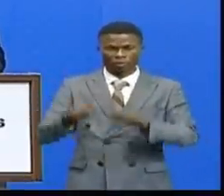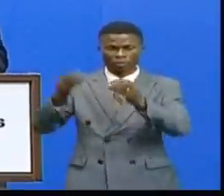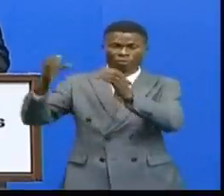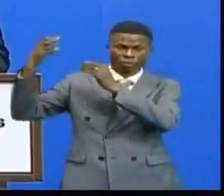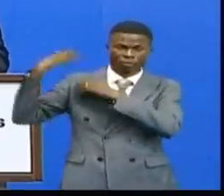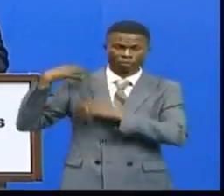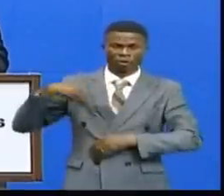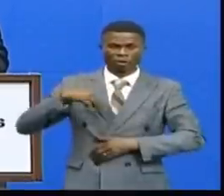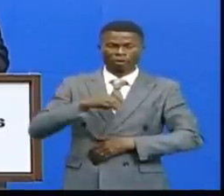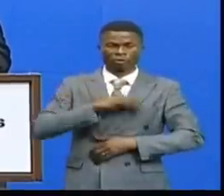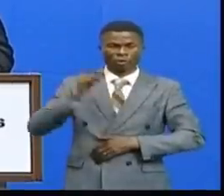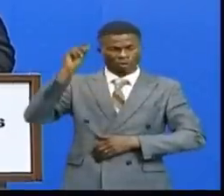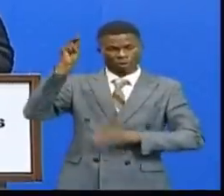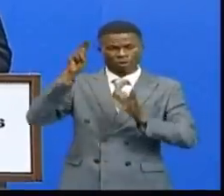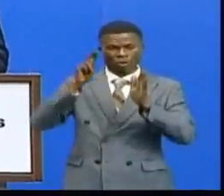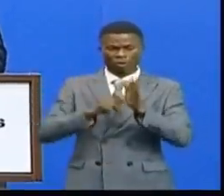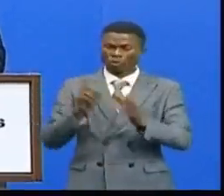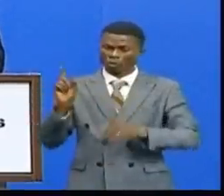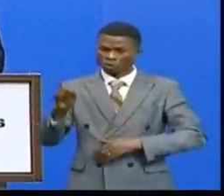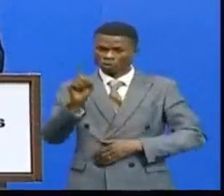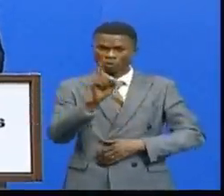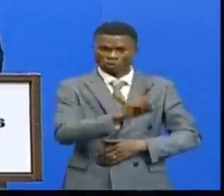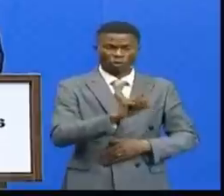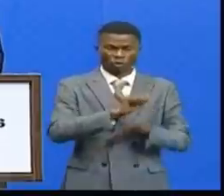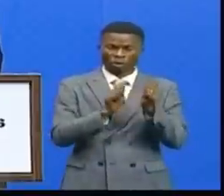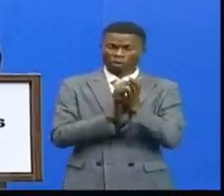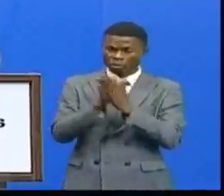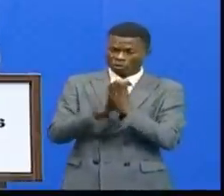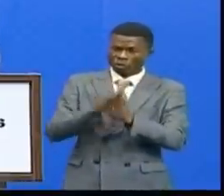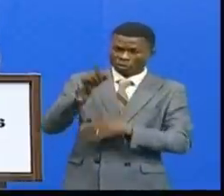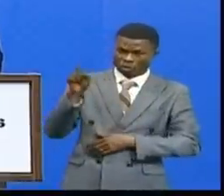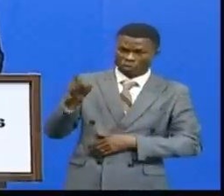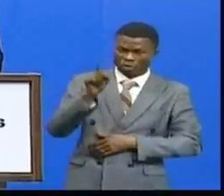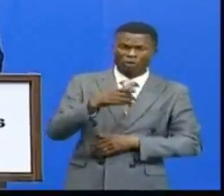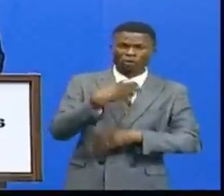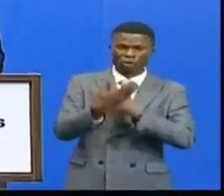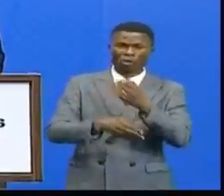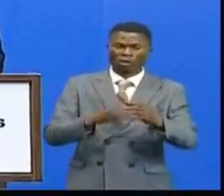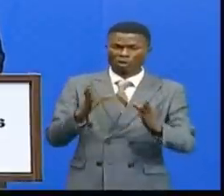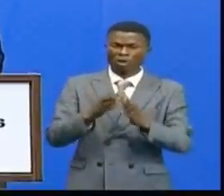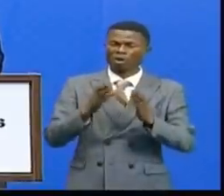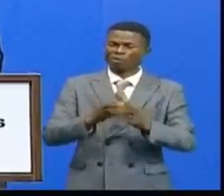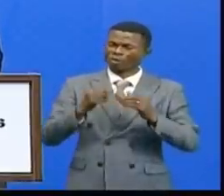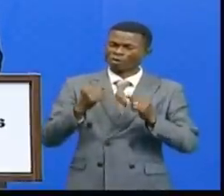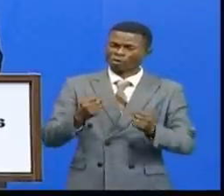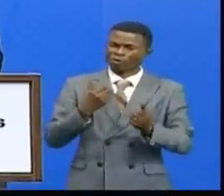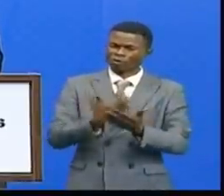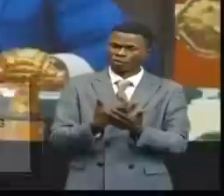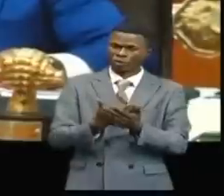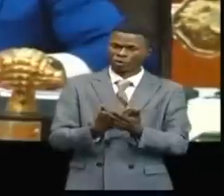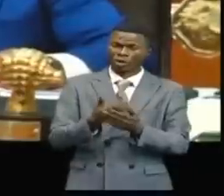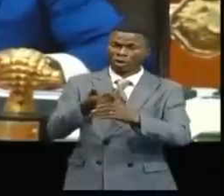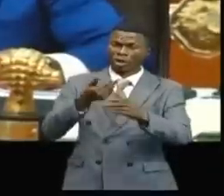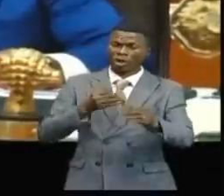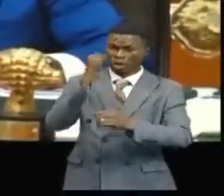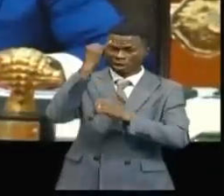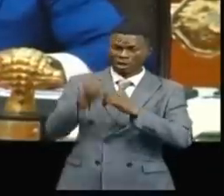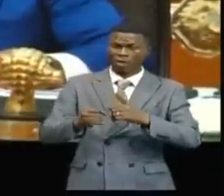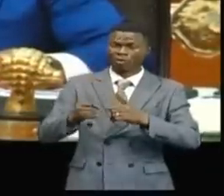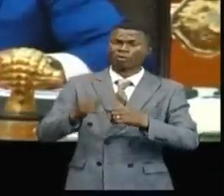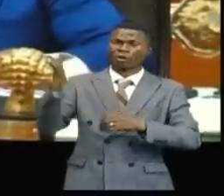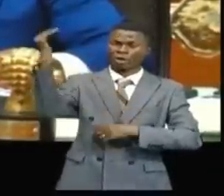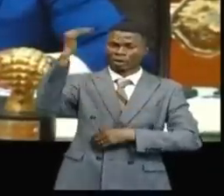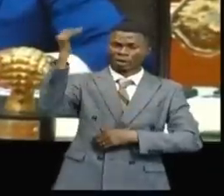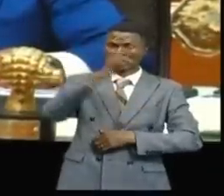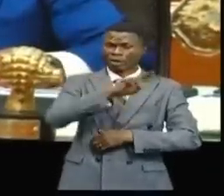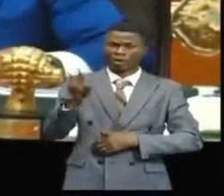membres du gouvernement, chacun en ce qu'il concerne, d'agir avec diligence pour qu'avant la fin de cette année